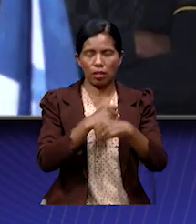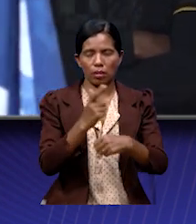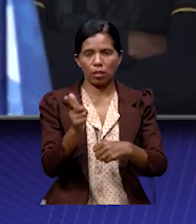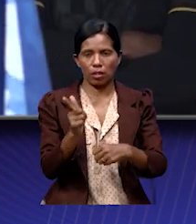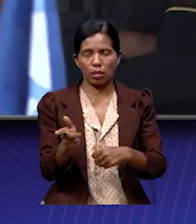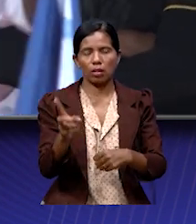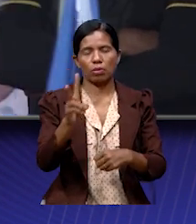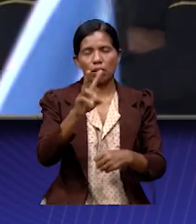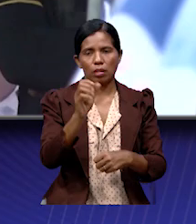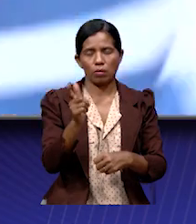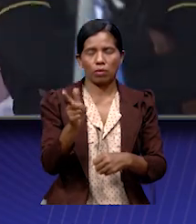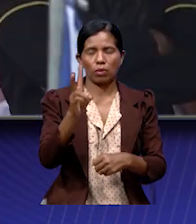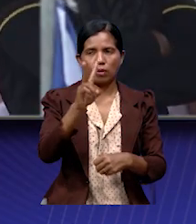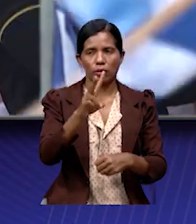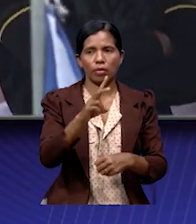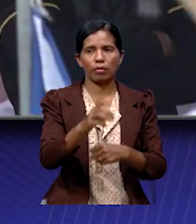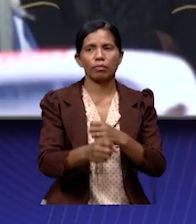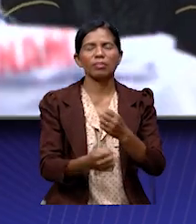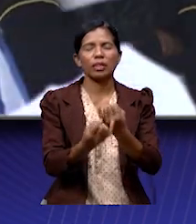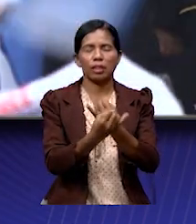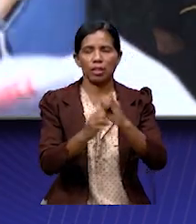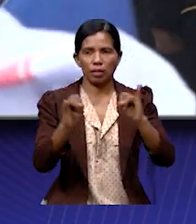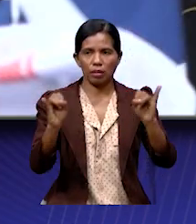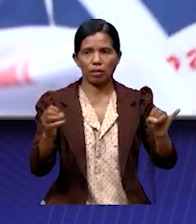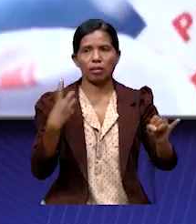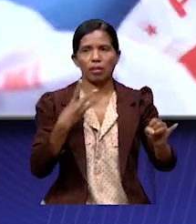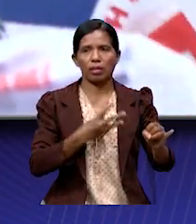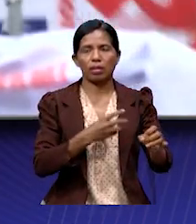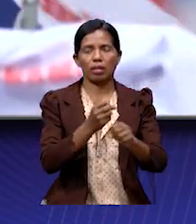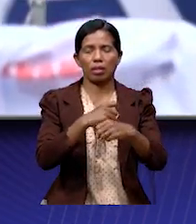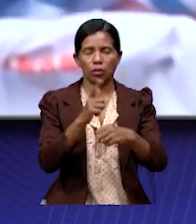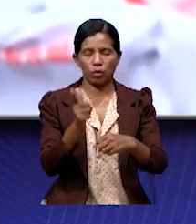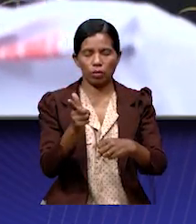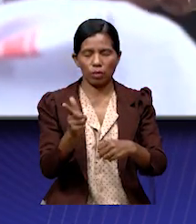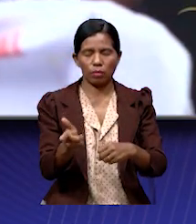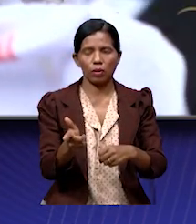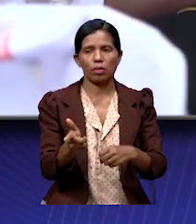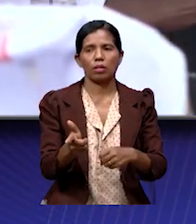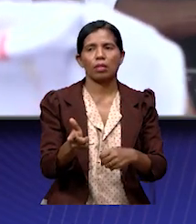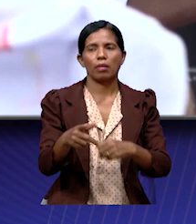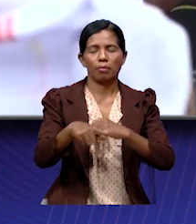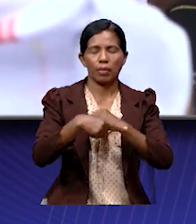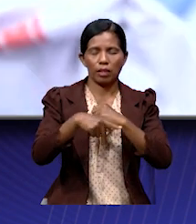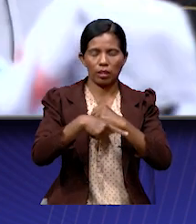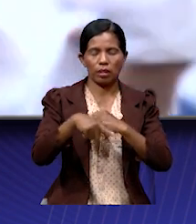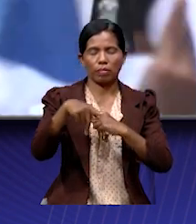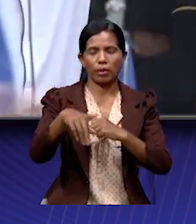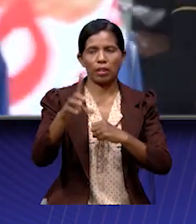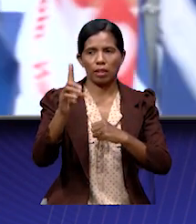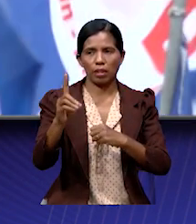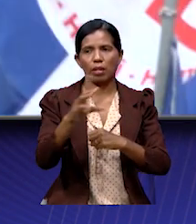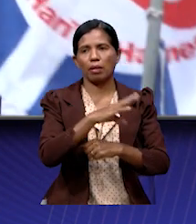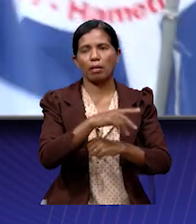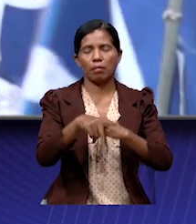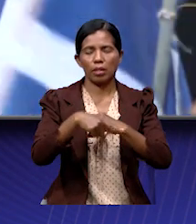nulu resin rua. Restaurasau da independensia ita halo ba 20 anos Partido Demokratiku mas partido da